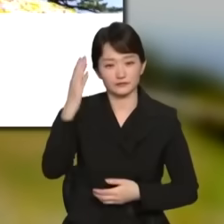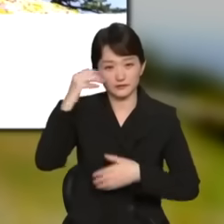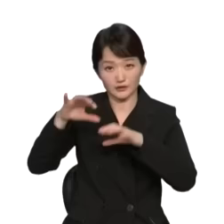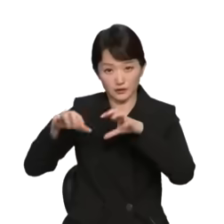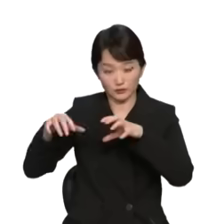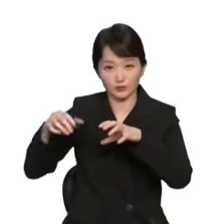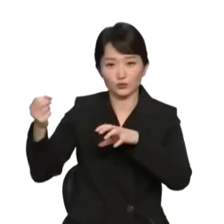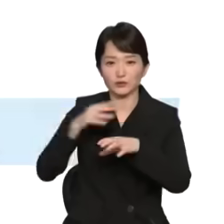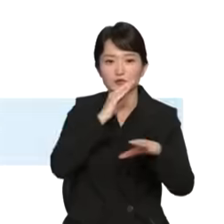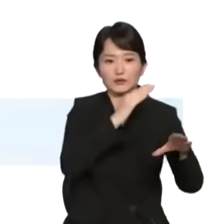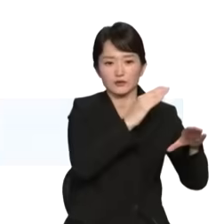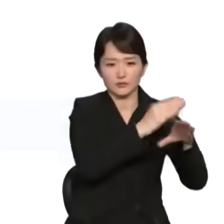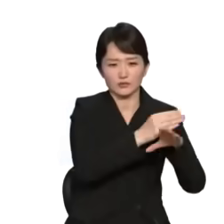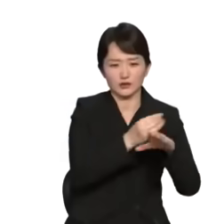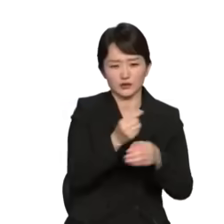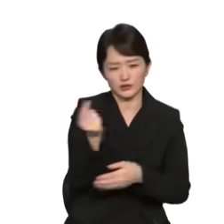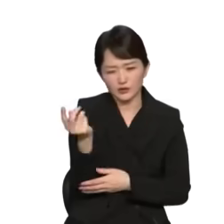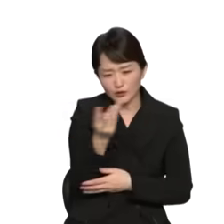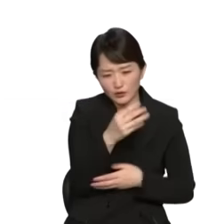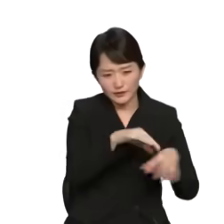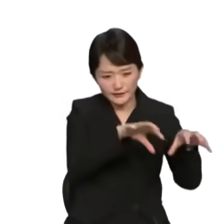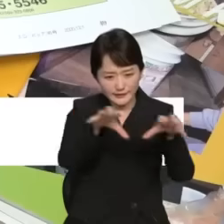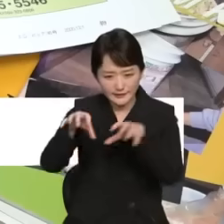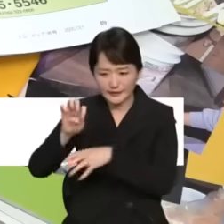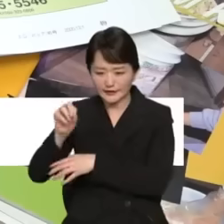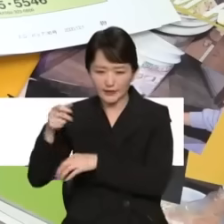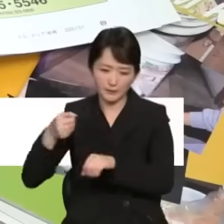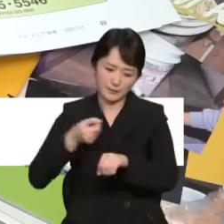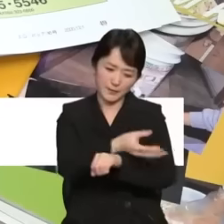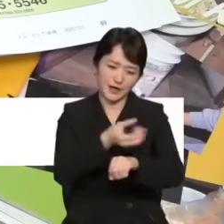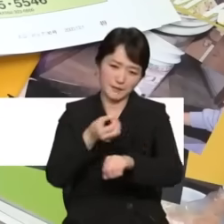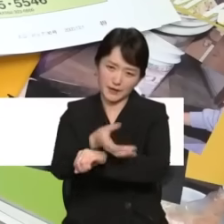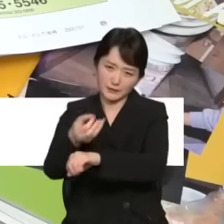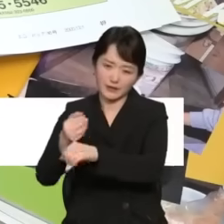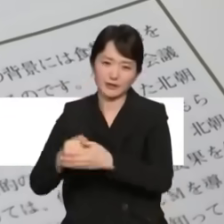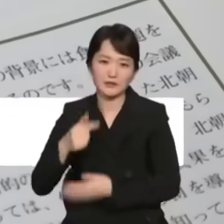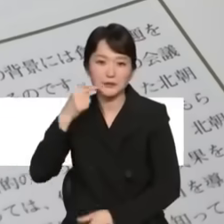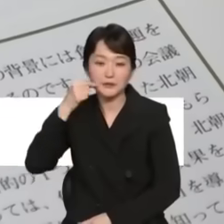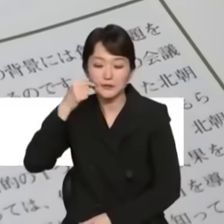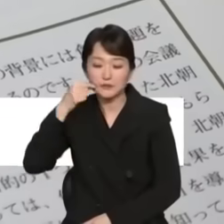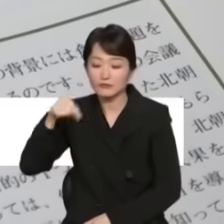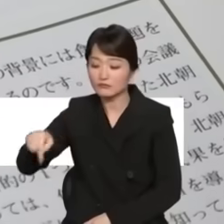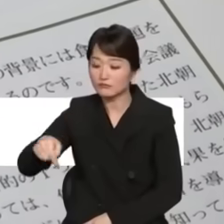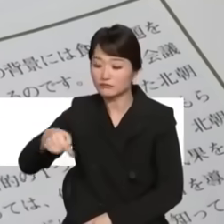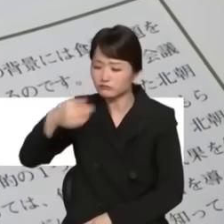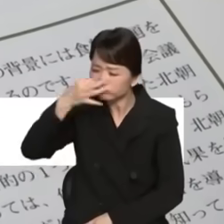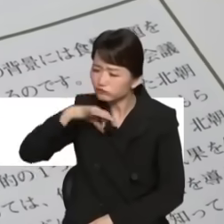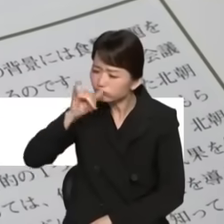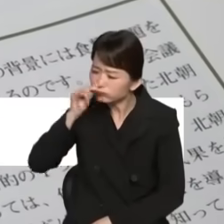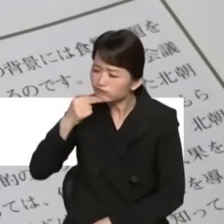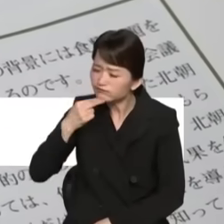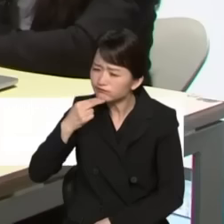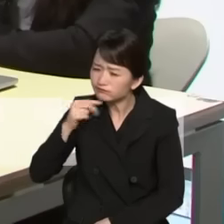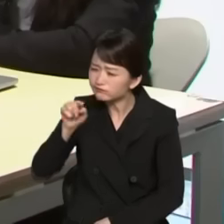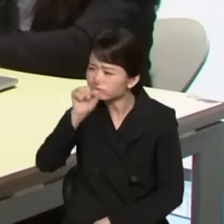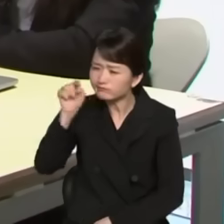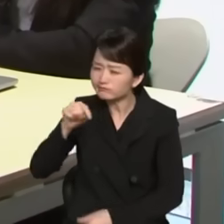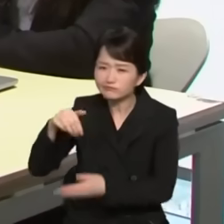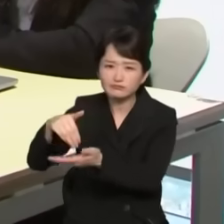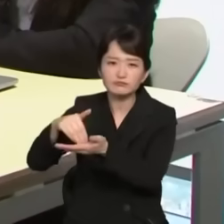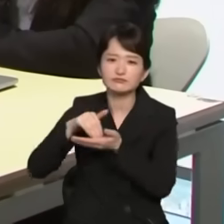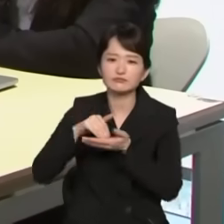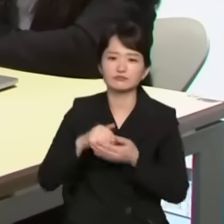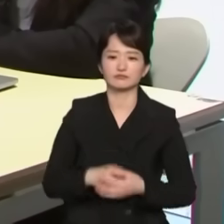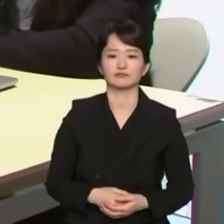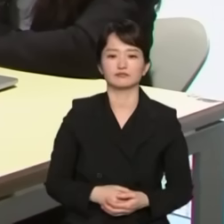아니라 북한 등 수십 개국에 EM을 진출시켰는데 일본에서도 그 효과에 대한 의문이 제기돼 왔습니다.